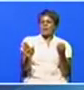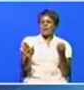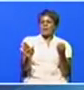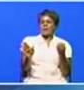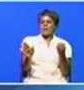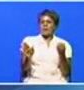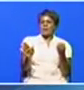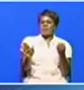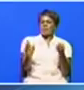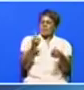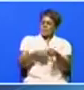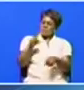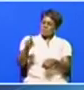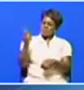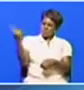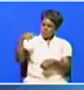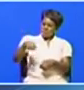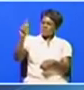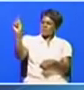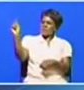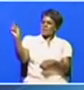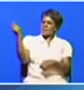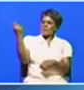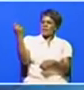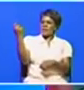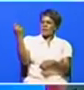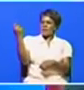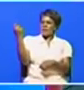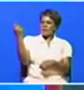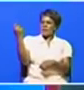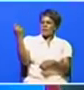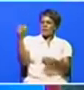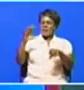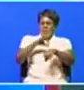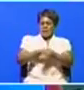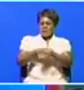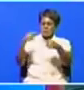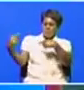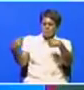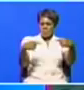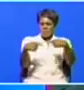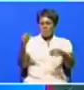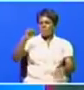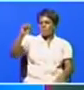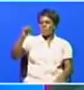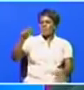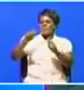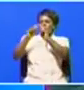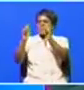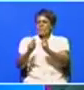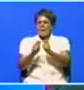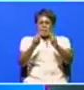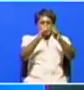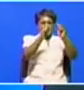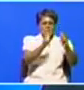ambako ulikuwa, wakati ambapo unakuja Kenya ambayo ulikuwa unatamani kuja, unapata kuna misukosuko ya kisiasa, kuna ukabila,